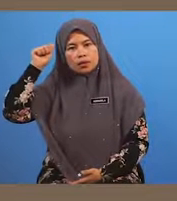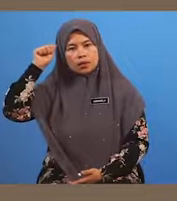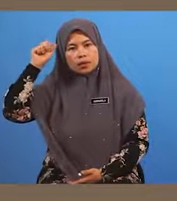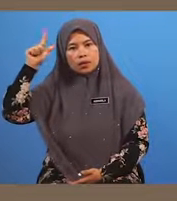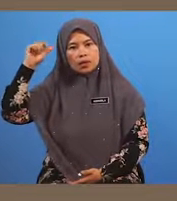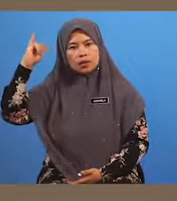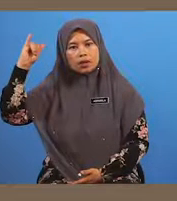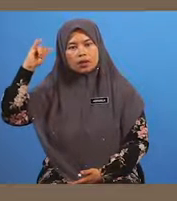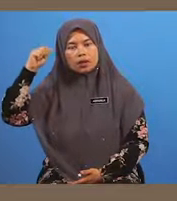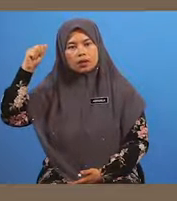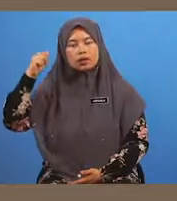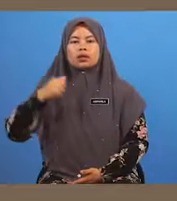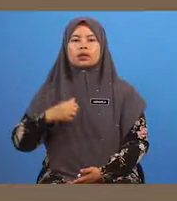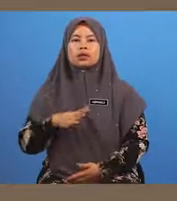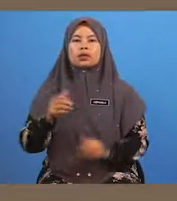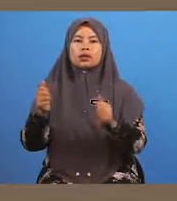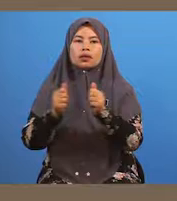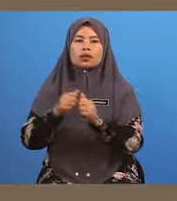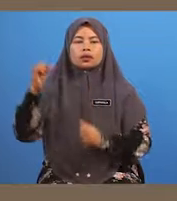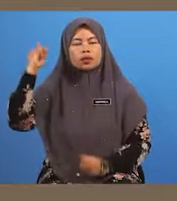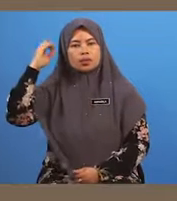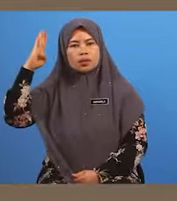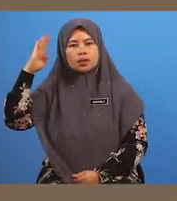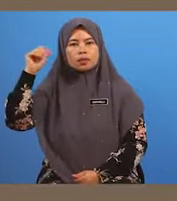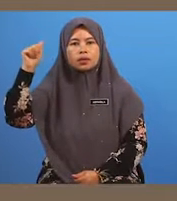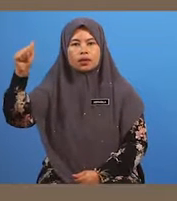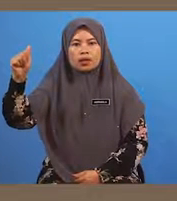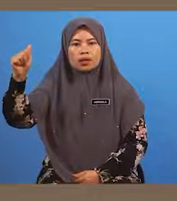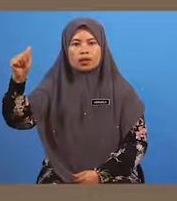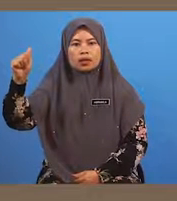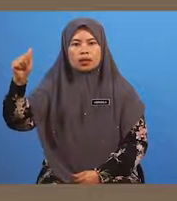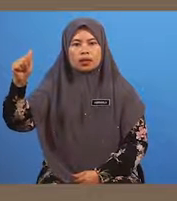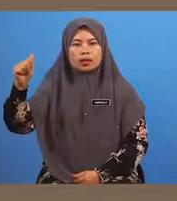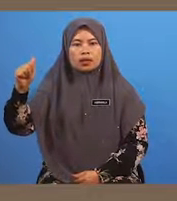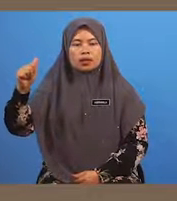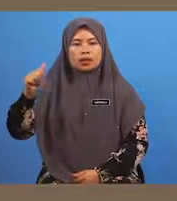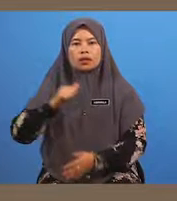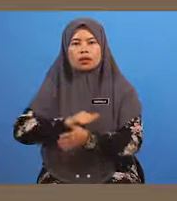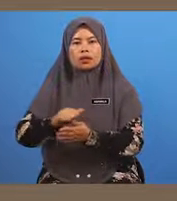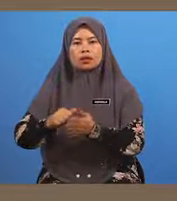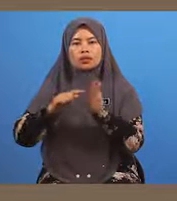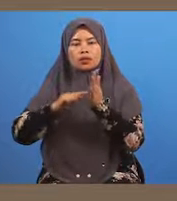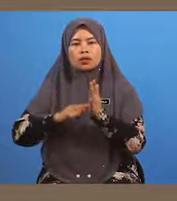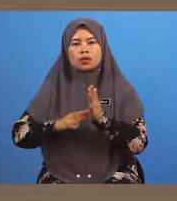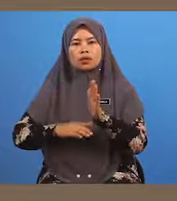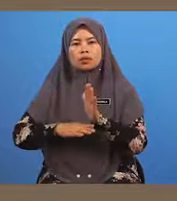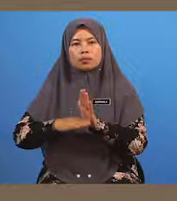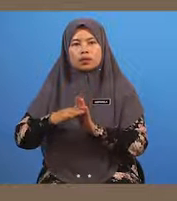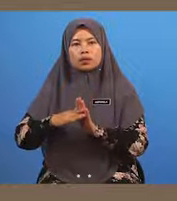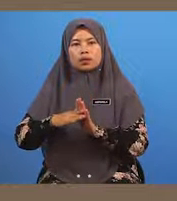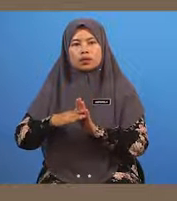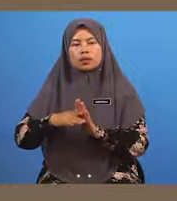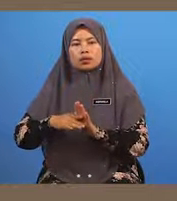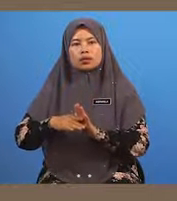A. Antara pusat hingga lutut. B. Seluruh anggota badan kecuali muka